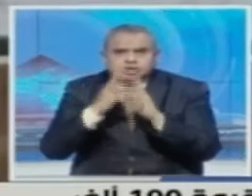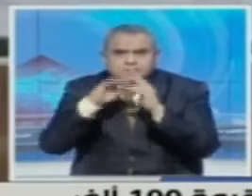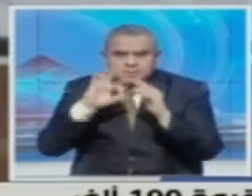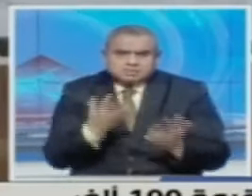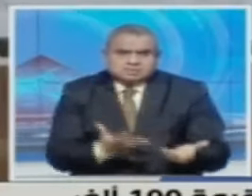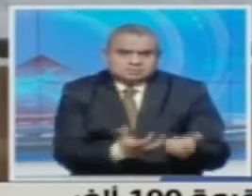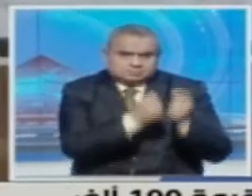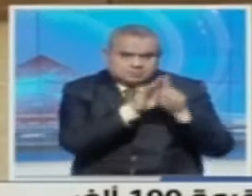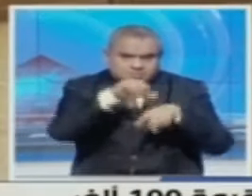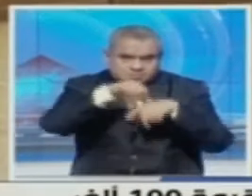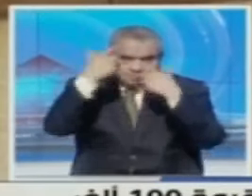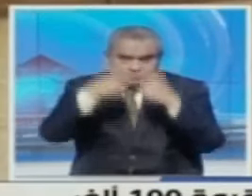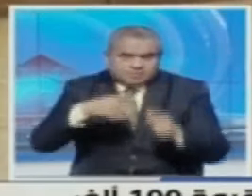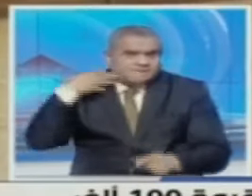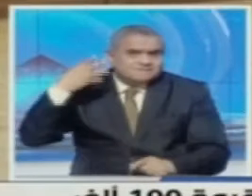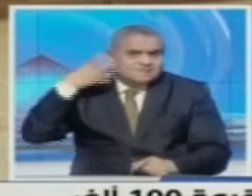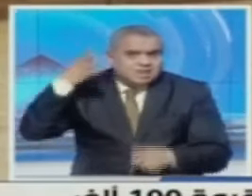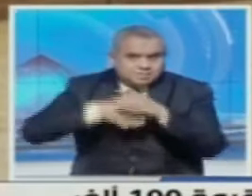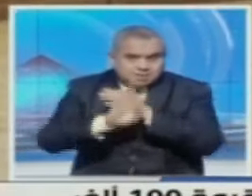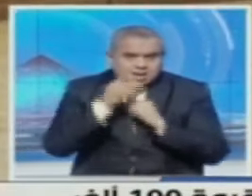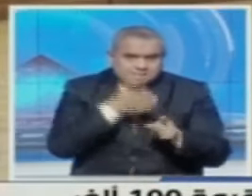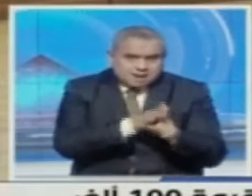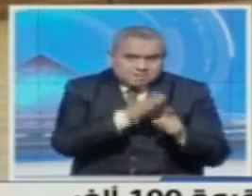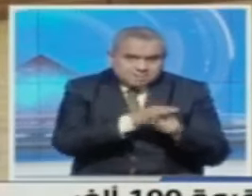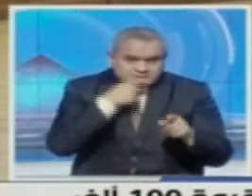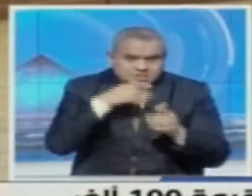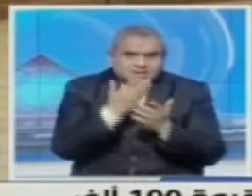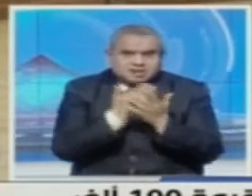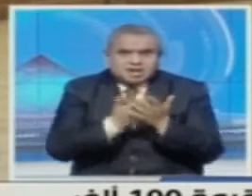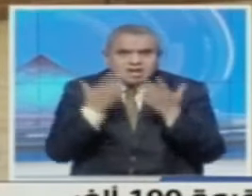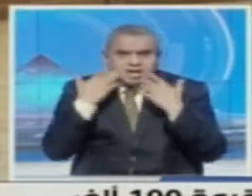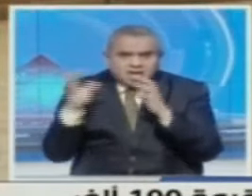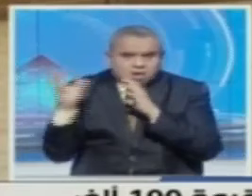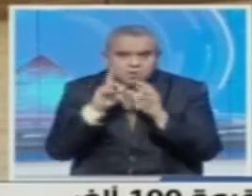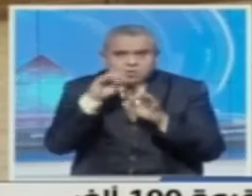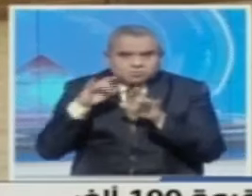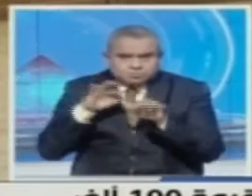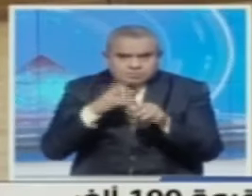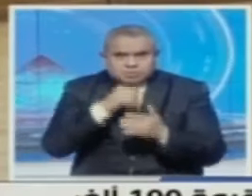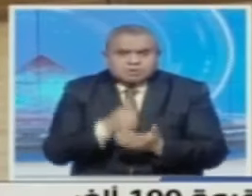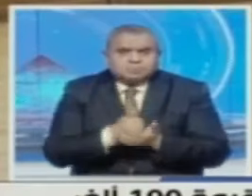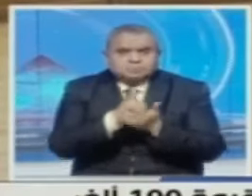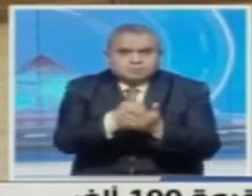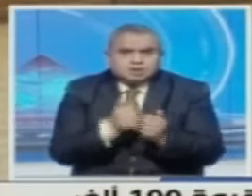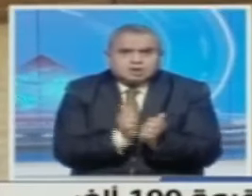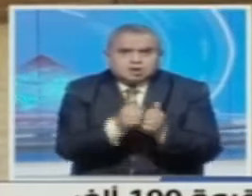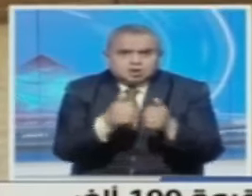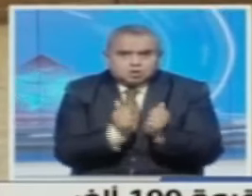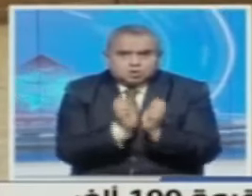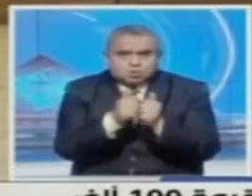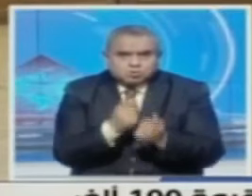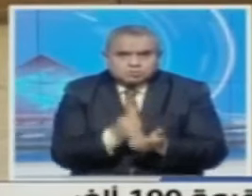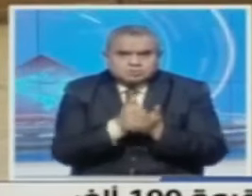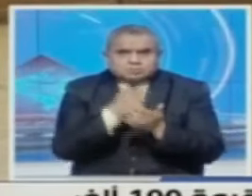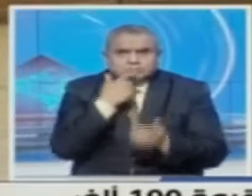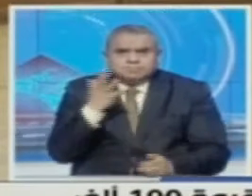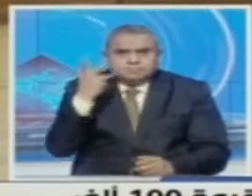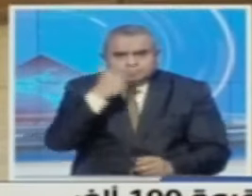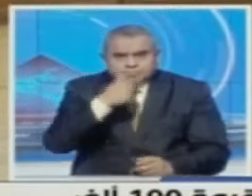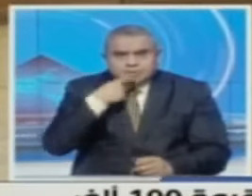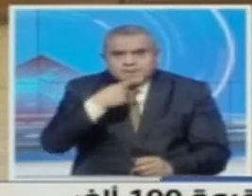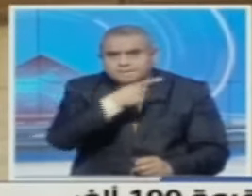المصريين المتوفين في ليبيا جراء الإعصار والفيضانات، وصرف مساعدات عاجلة لأسر الضحايا